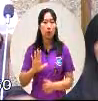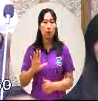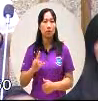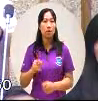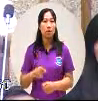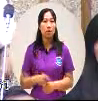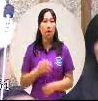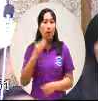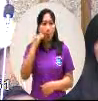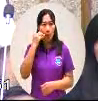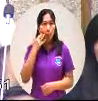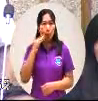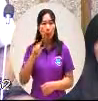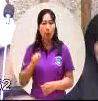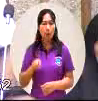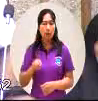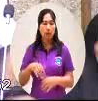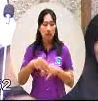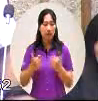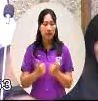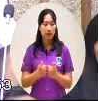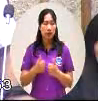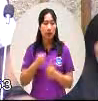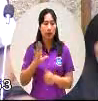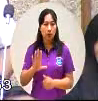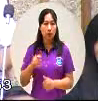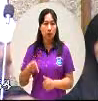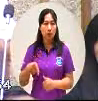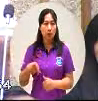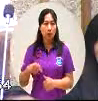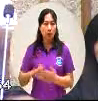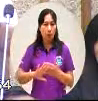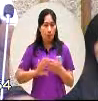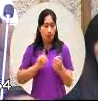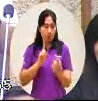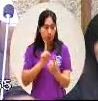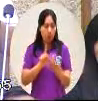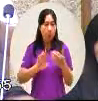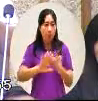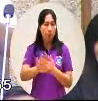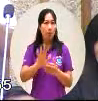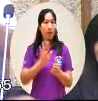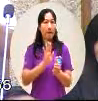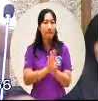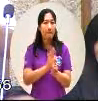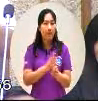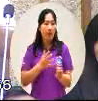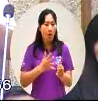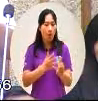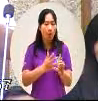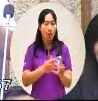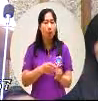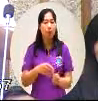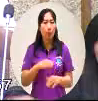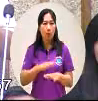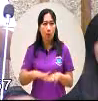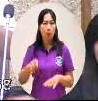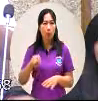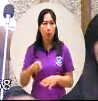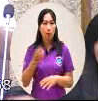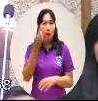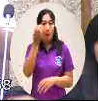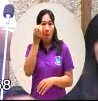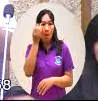会对外啊做一个更加的一个辅导。那目前在所有的原住民地区来讲呢，花莲的阿美